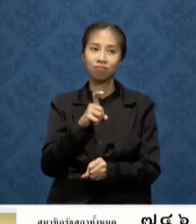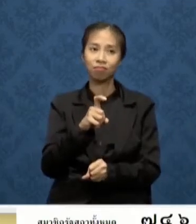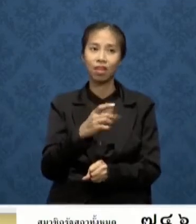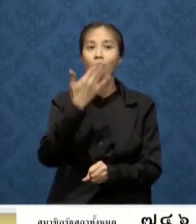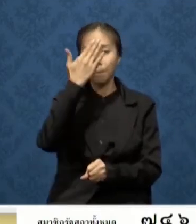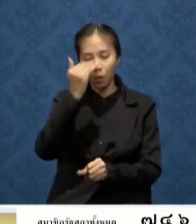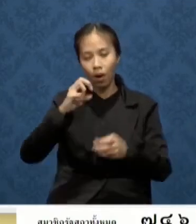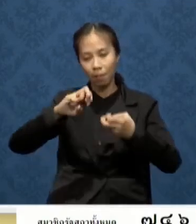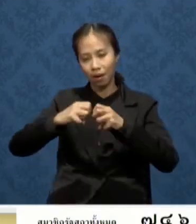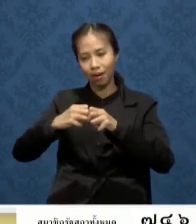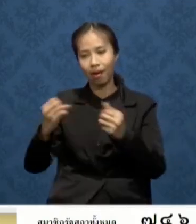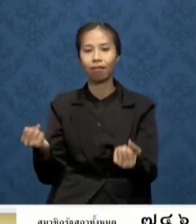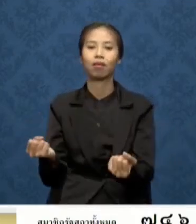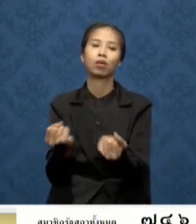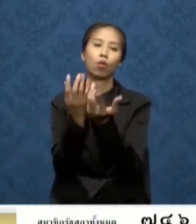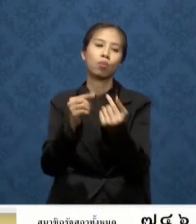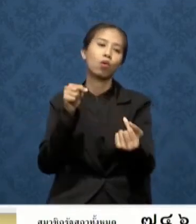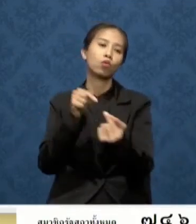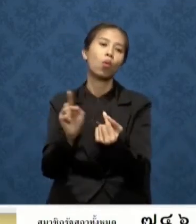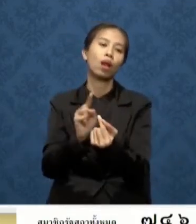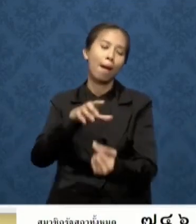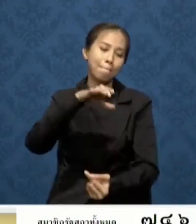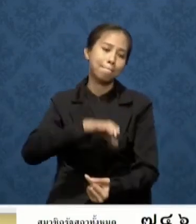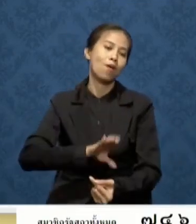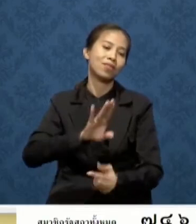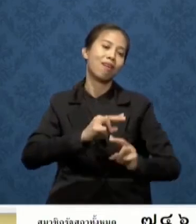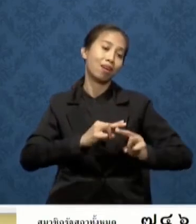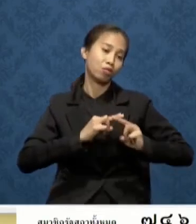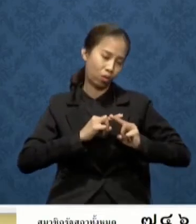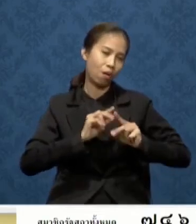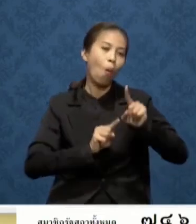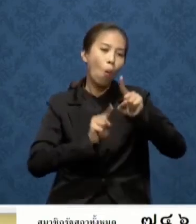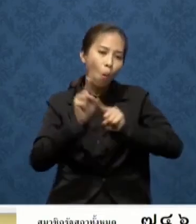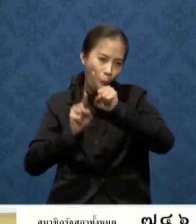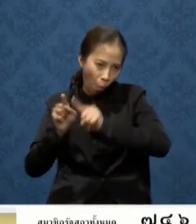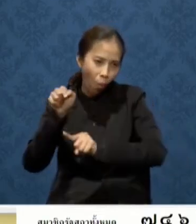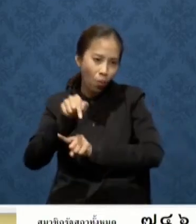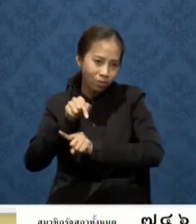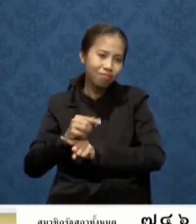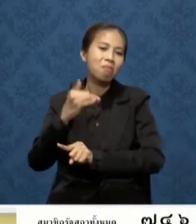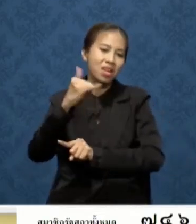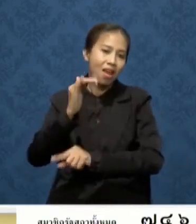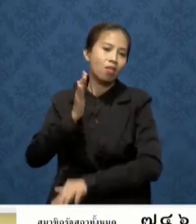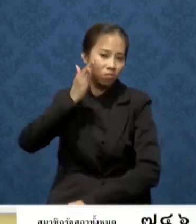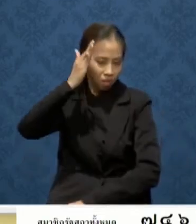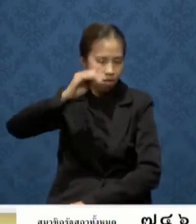ระทบกับรายได้ของผู้ถือหุ้น และอาจมีปัหา ฟ้องร้องในอนาคต